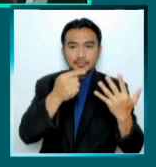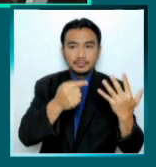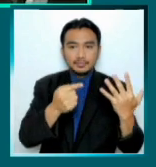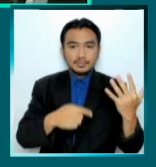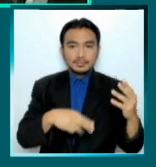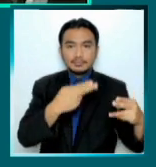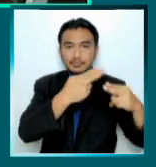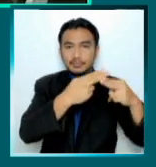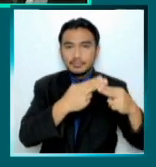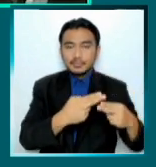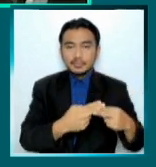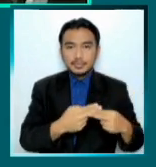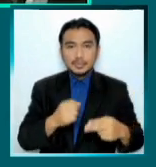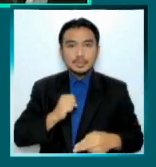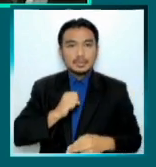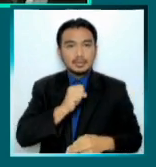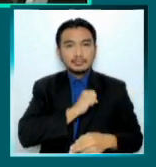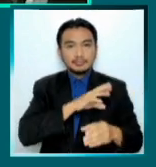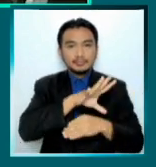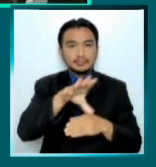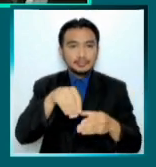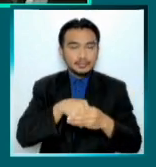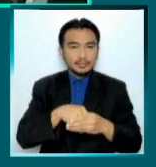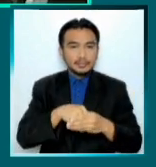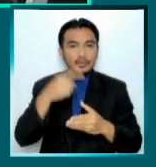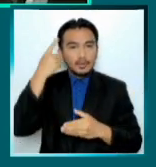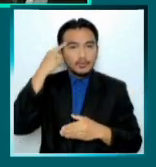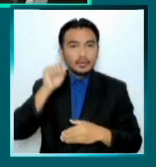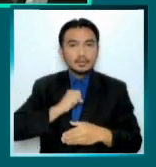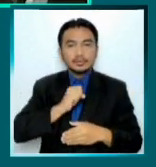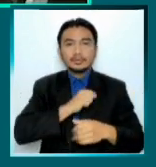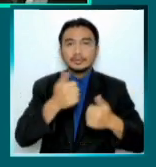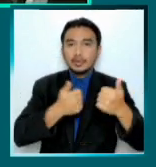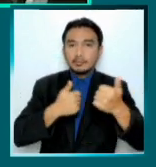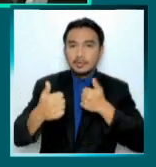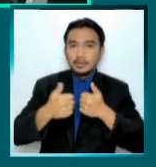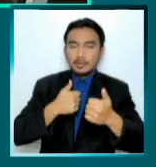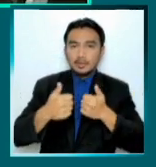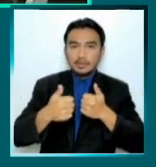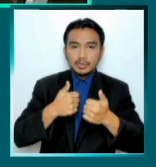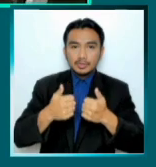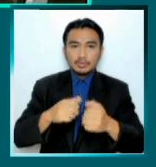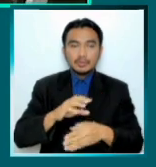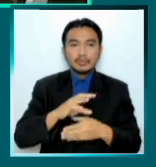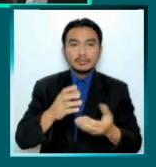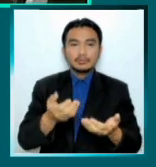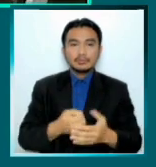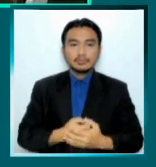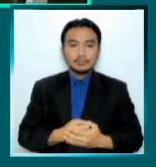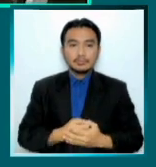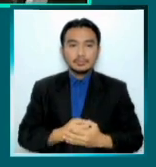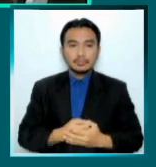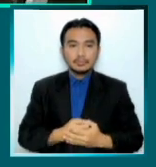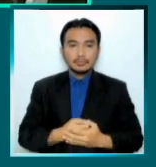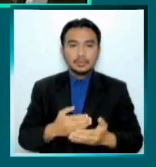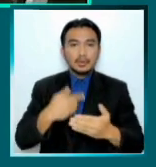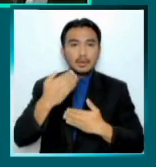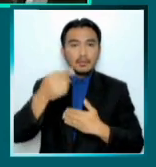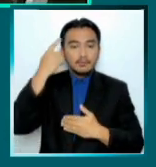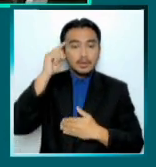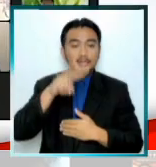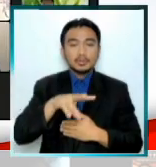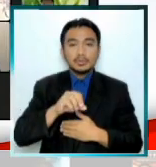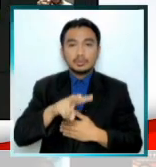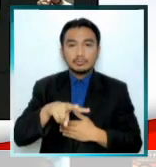Roque, dating Senador Jinggoy Estrada, dating Secretary Gilbert Teodoro, Senador Sherwin Gatchalian, at dating Mayor Herbert